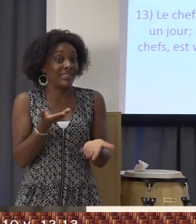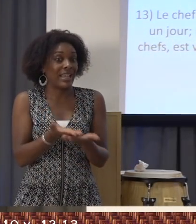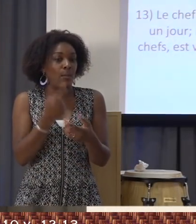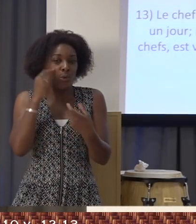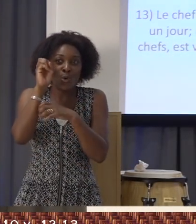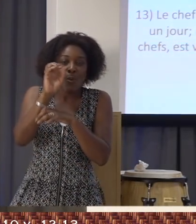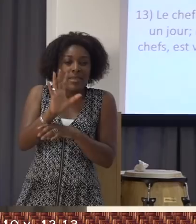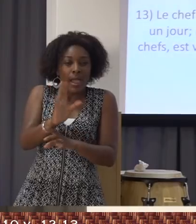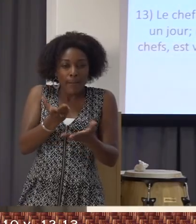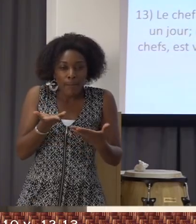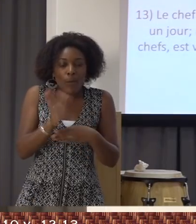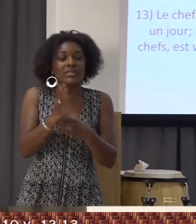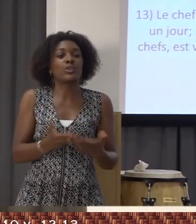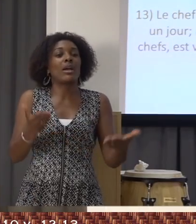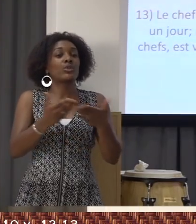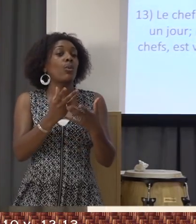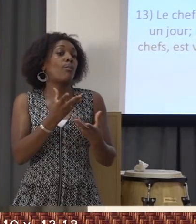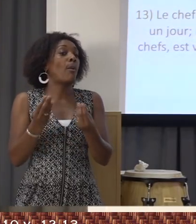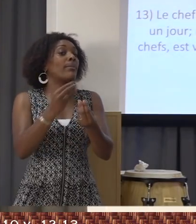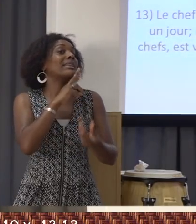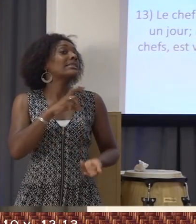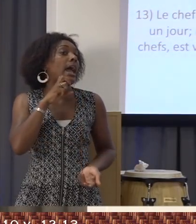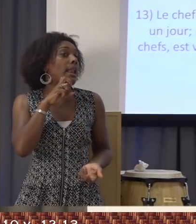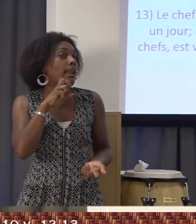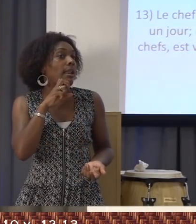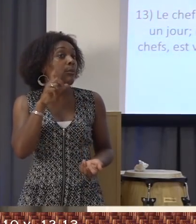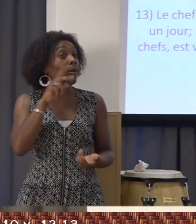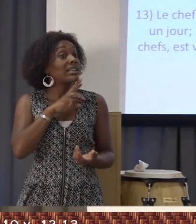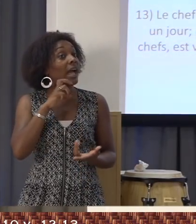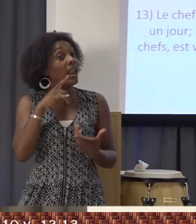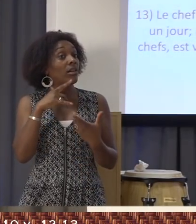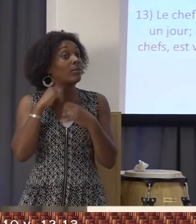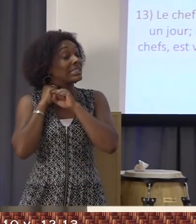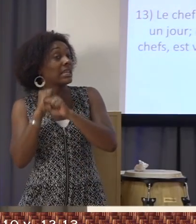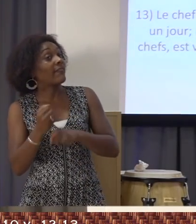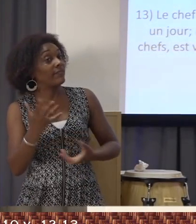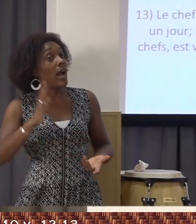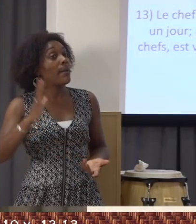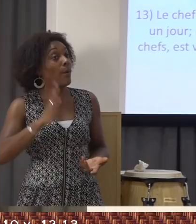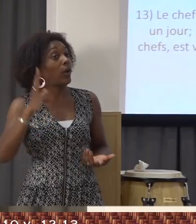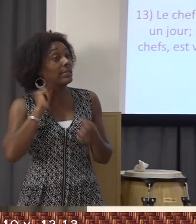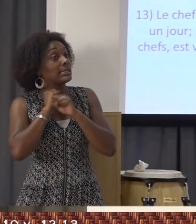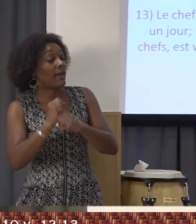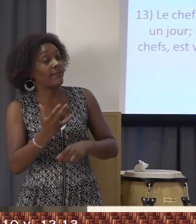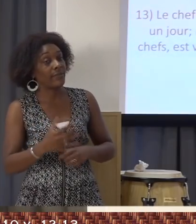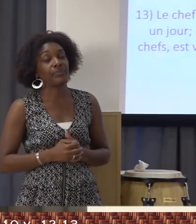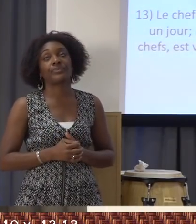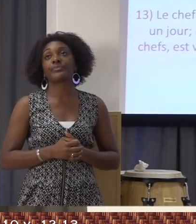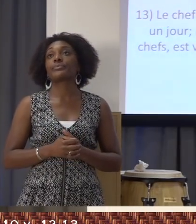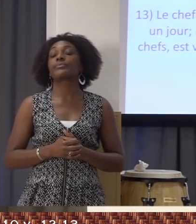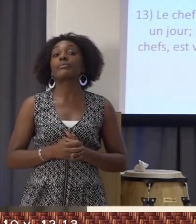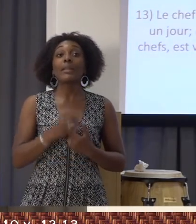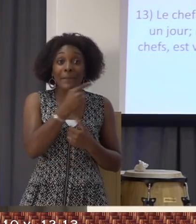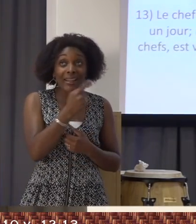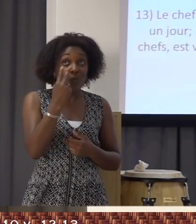situation que le peuple d'Israël vivait en captivité. Alléluia. Mais la parole